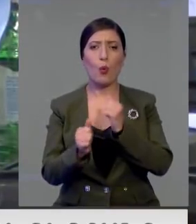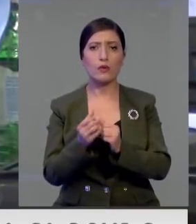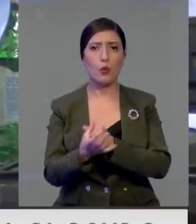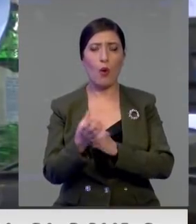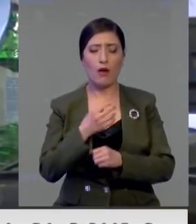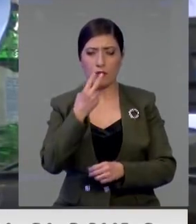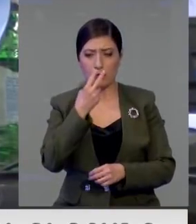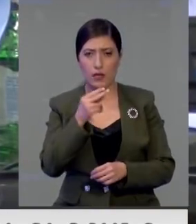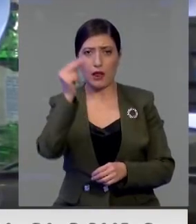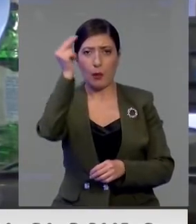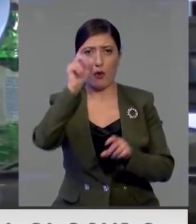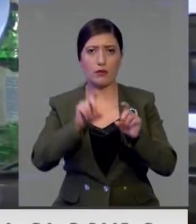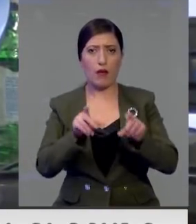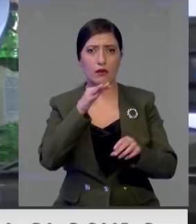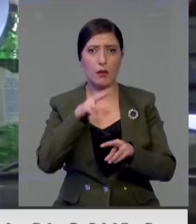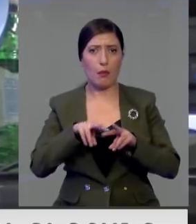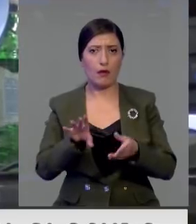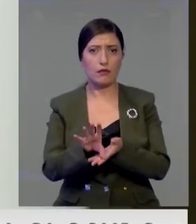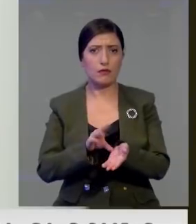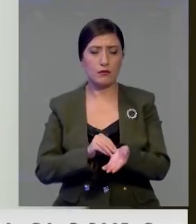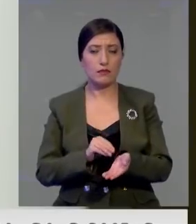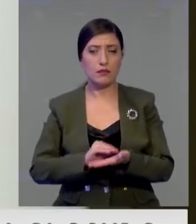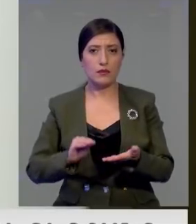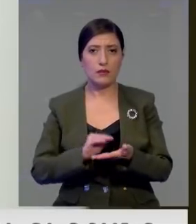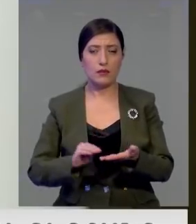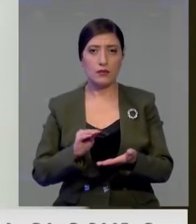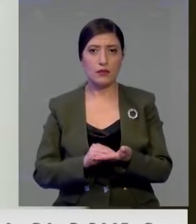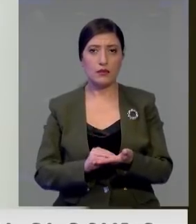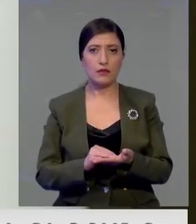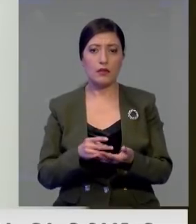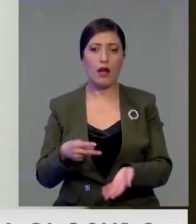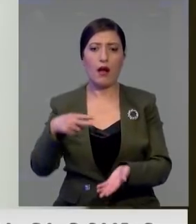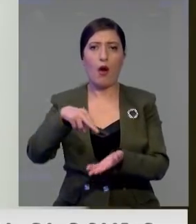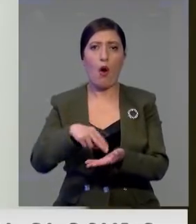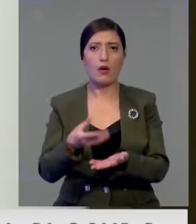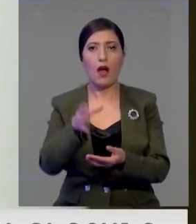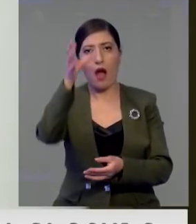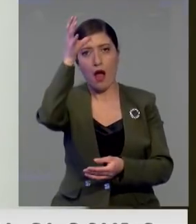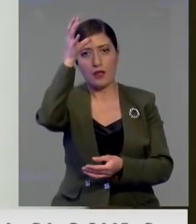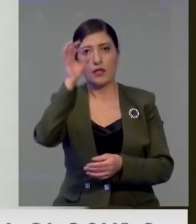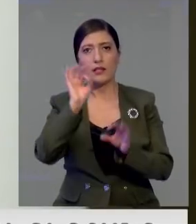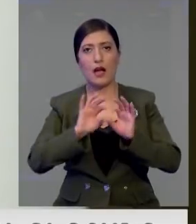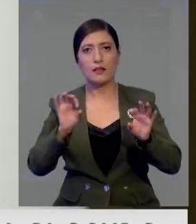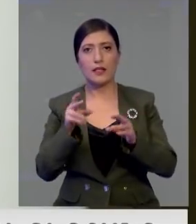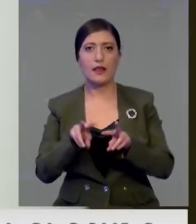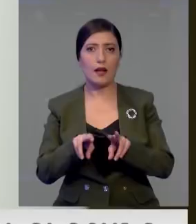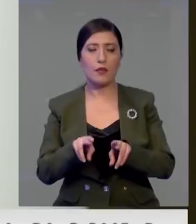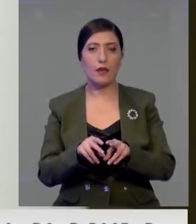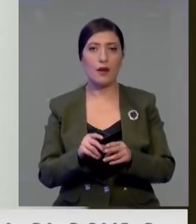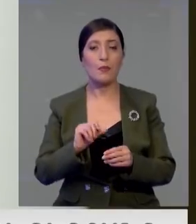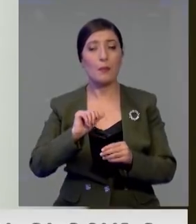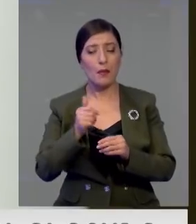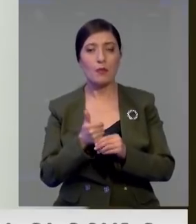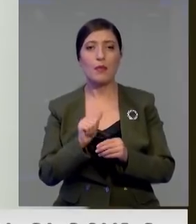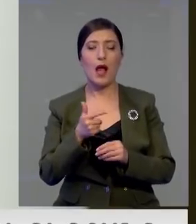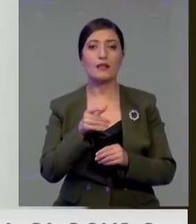Այս պատկերի պատճառները դպրոցում են։ Կանգնացնում են բանի տաբուրետի վրա, ասում են արտասանի։ Մի հատ էլ